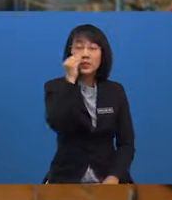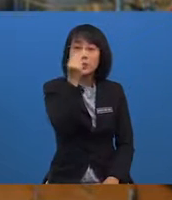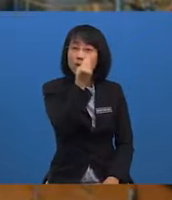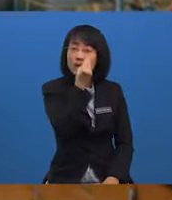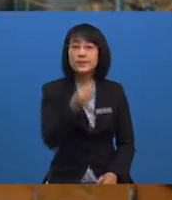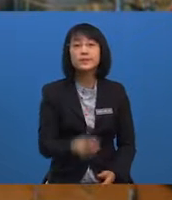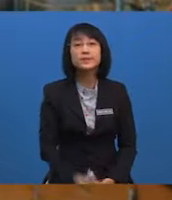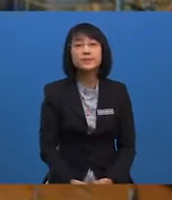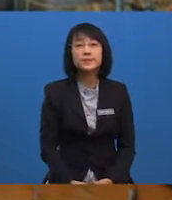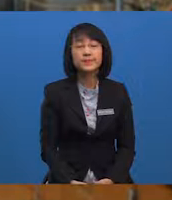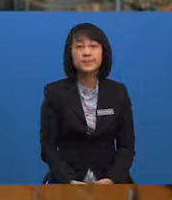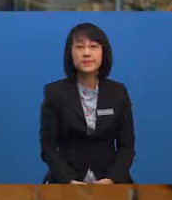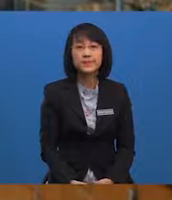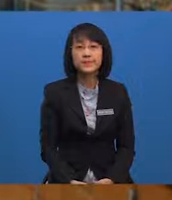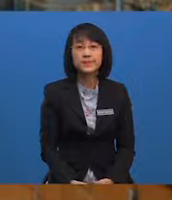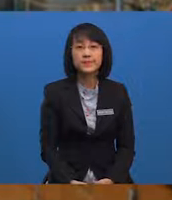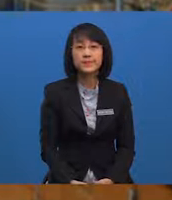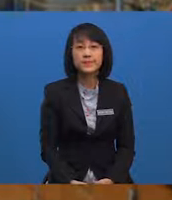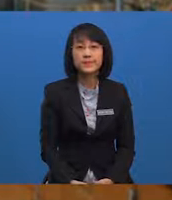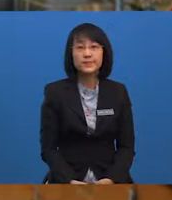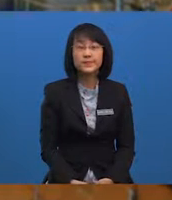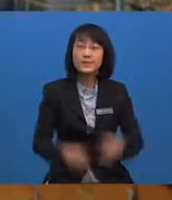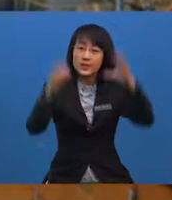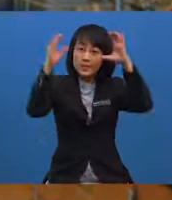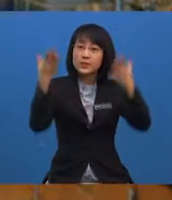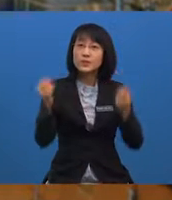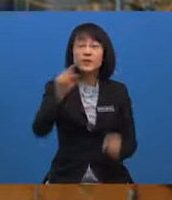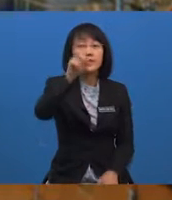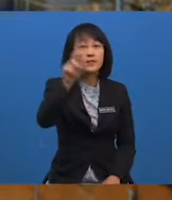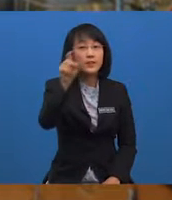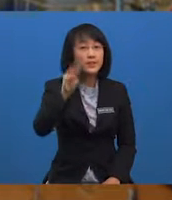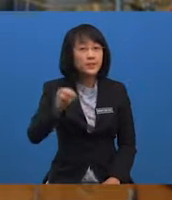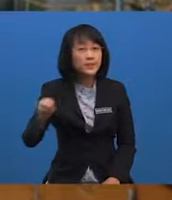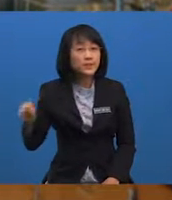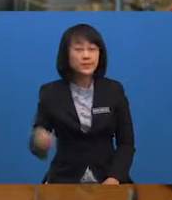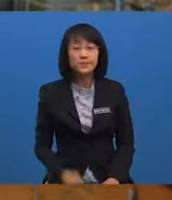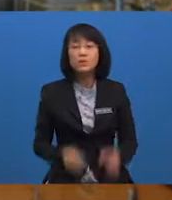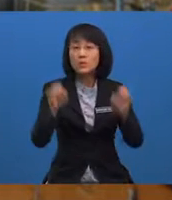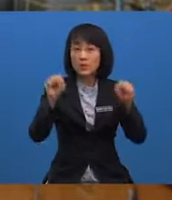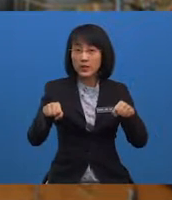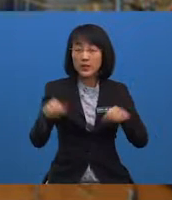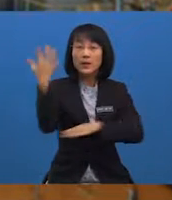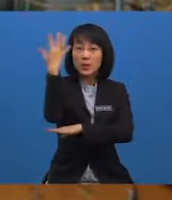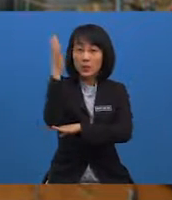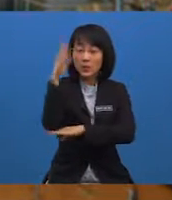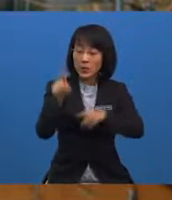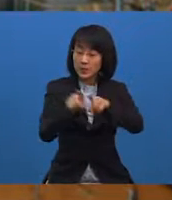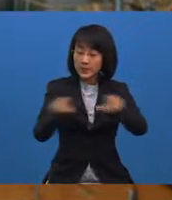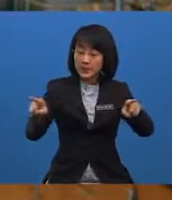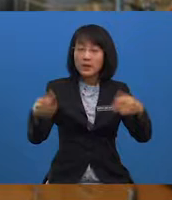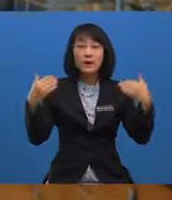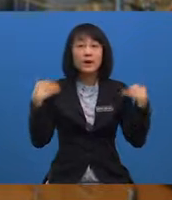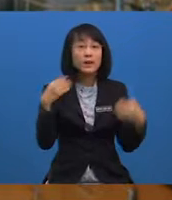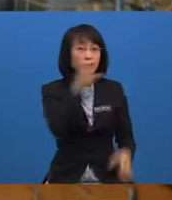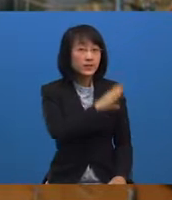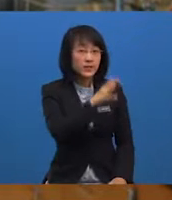Baiklah murid-murid, cikgu nak tanya pada murid-murid semua. Bolehkah pokok yang berbeza mempunyai